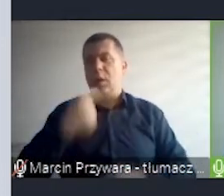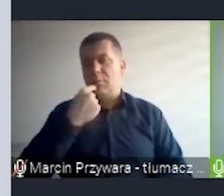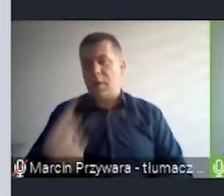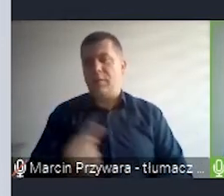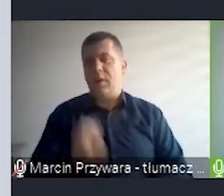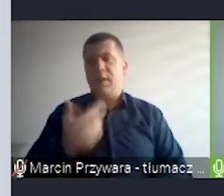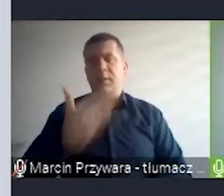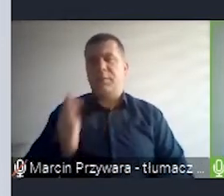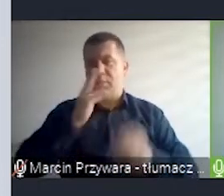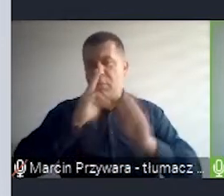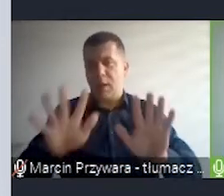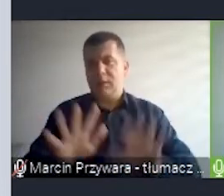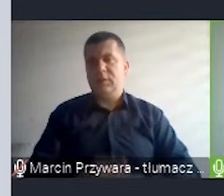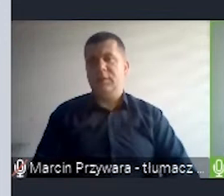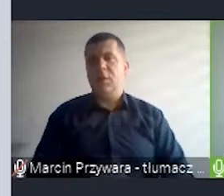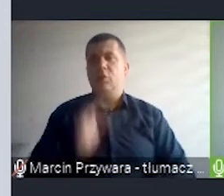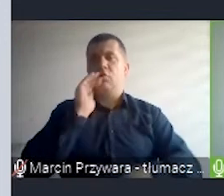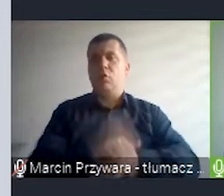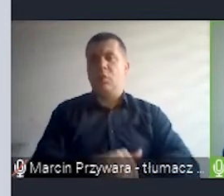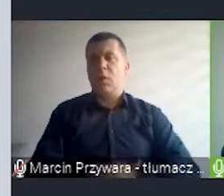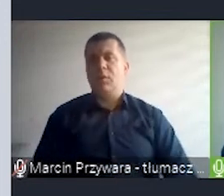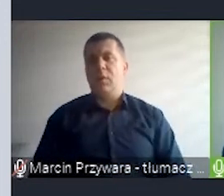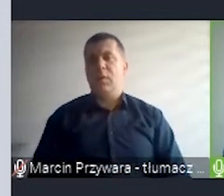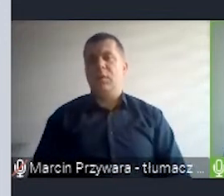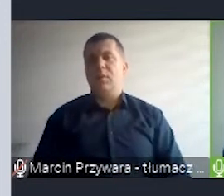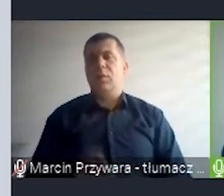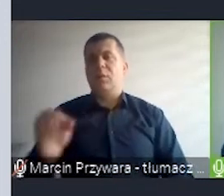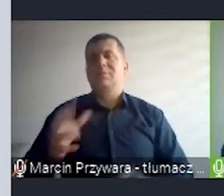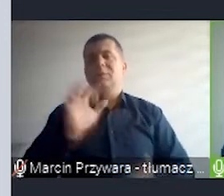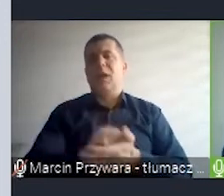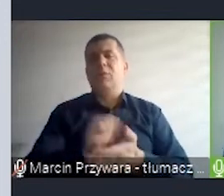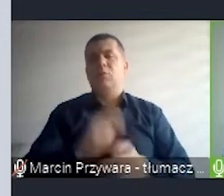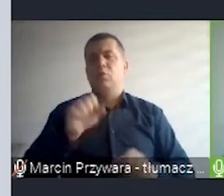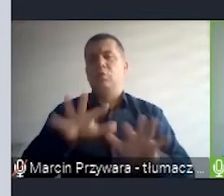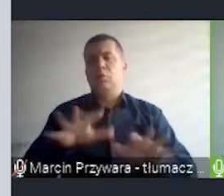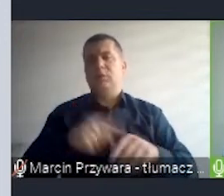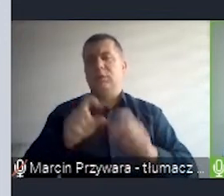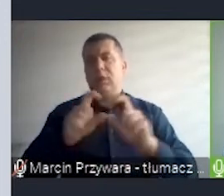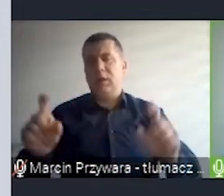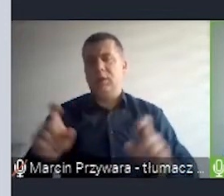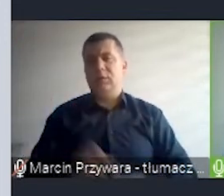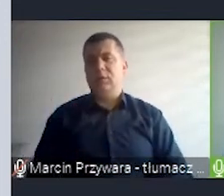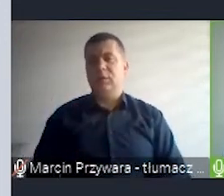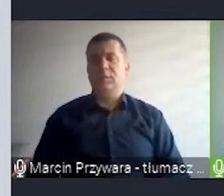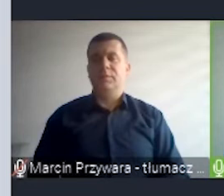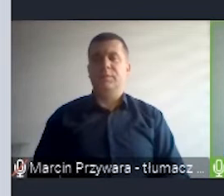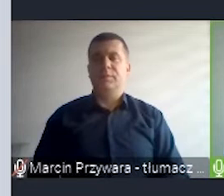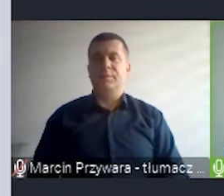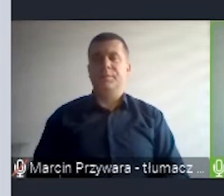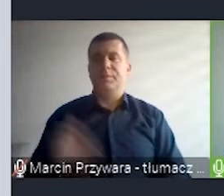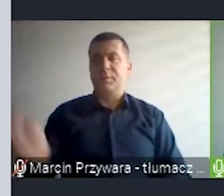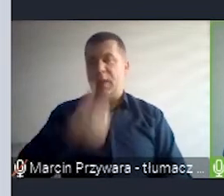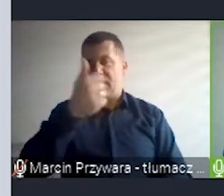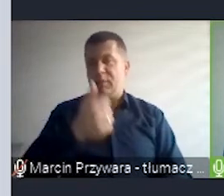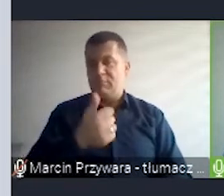teraz pokazywał w umowie, bo zajmie to nam trochę czasu. Więc tak, pierwsza